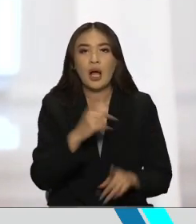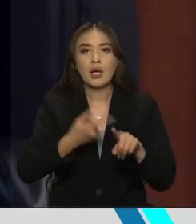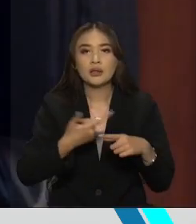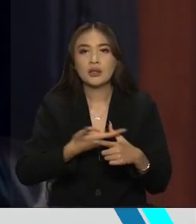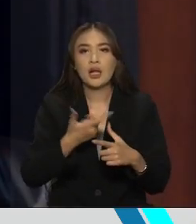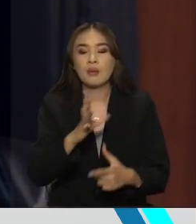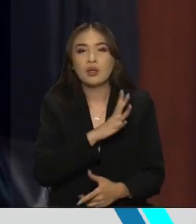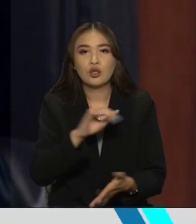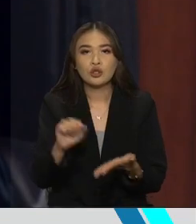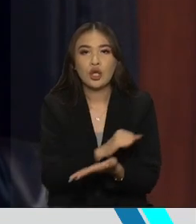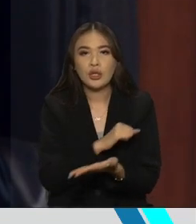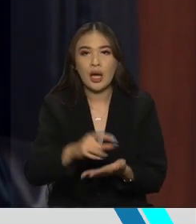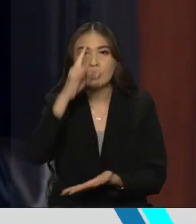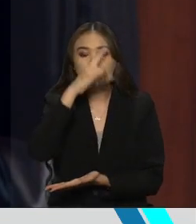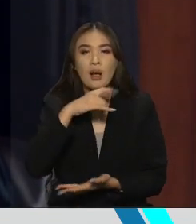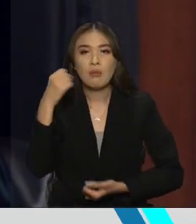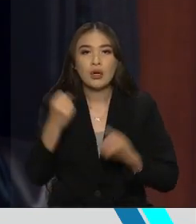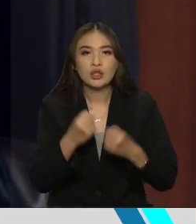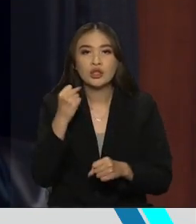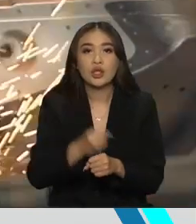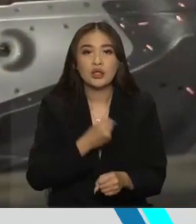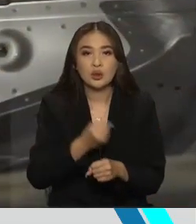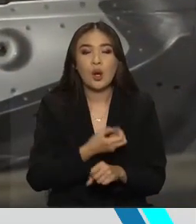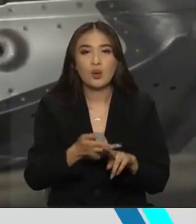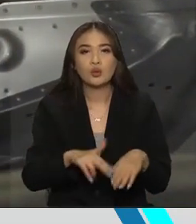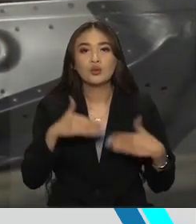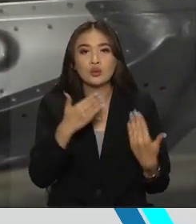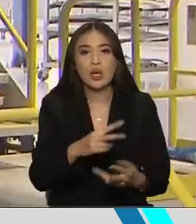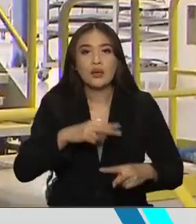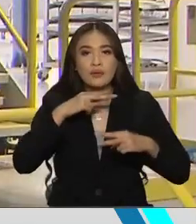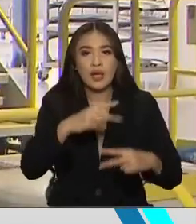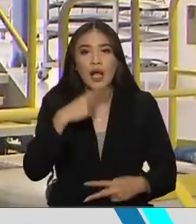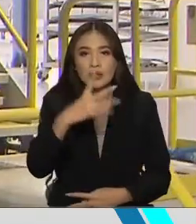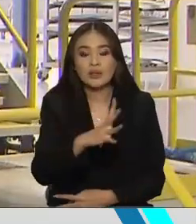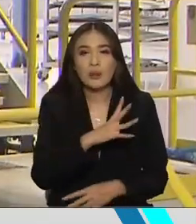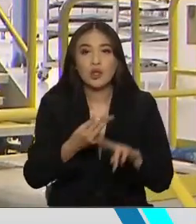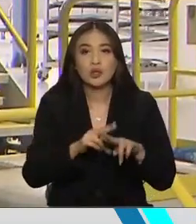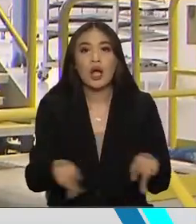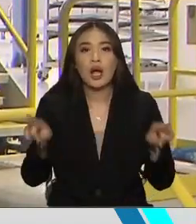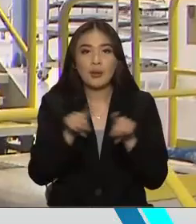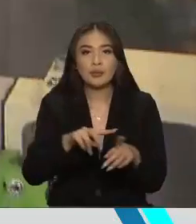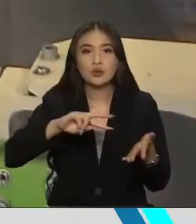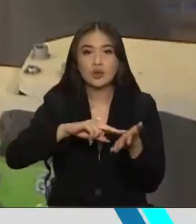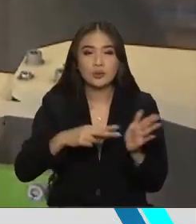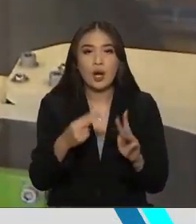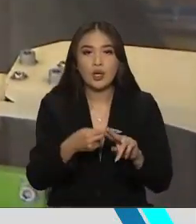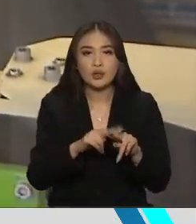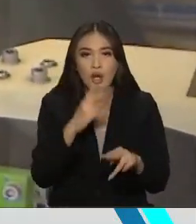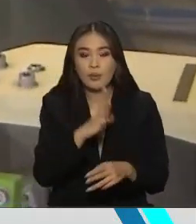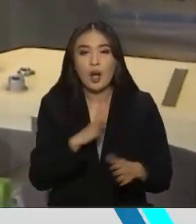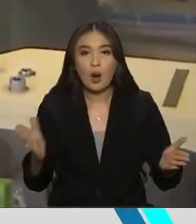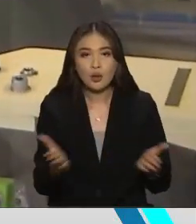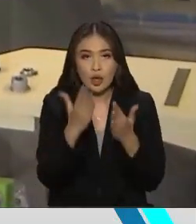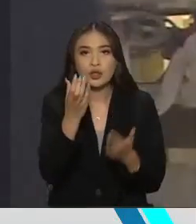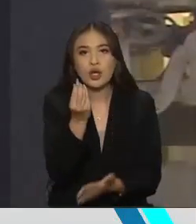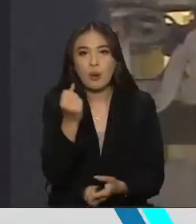құжатты әзірлеуде Қазақстан машина жасаушылар одағының ұсыныстары ескерілгенін айтты. Сондай-ақ жоспар отандық өндірушілерді қолдауға